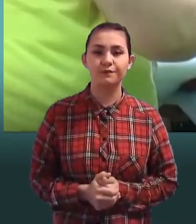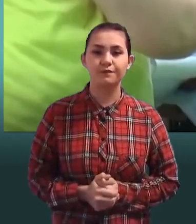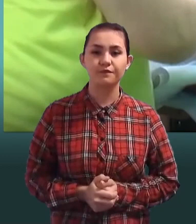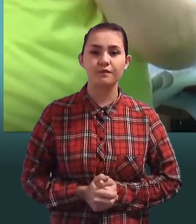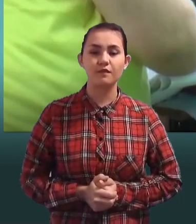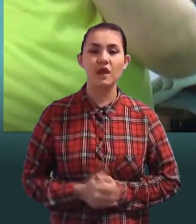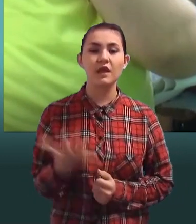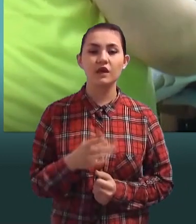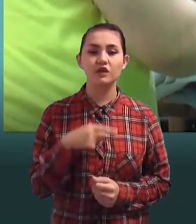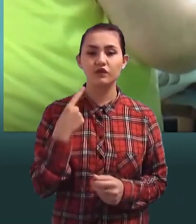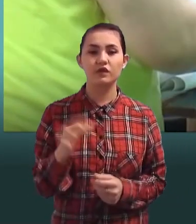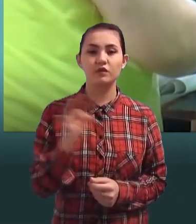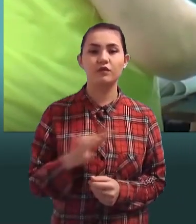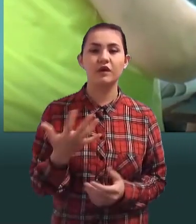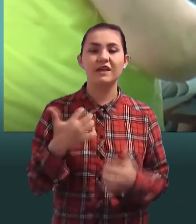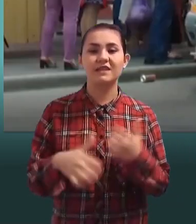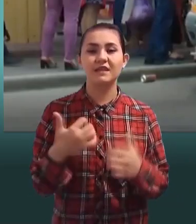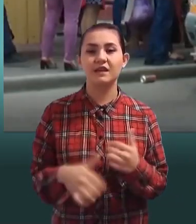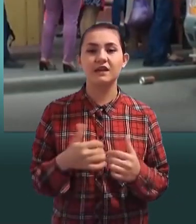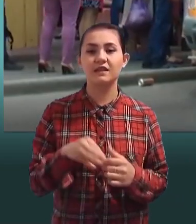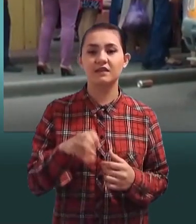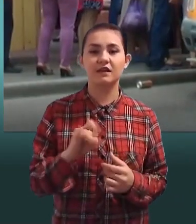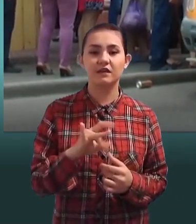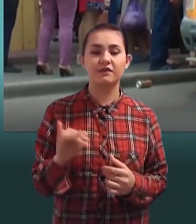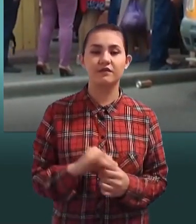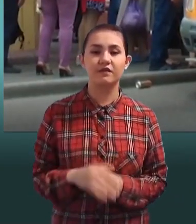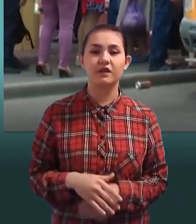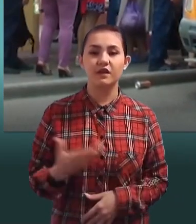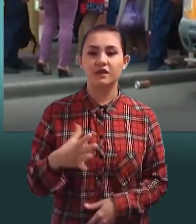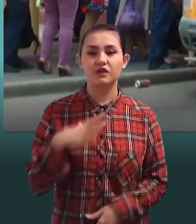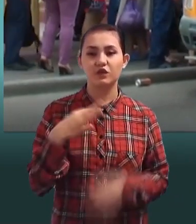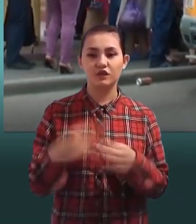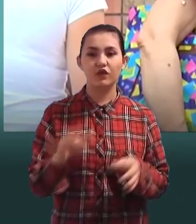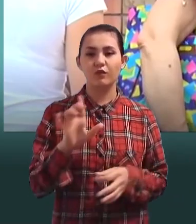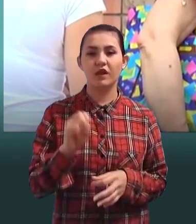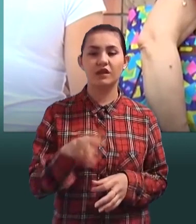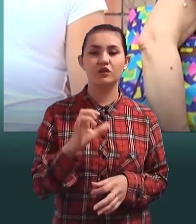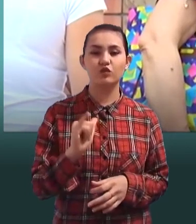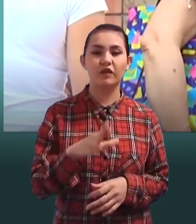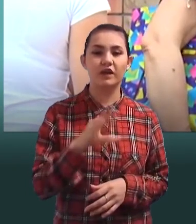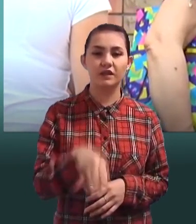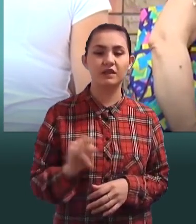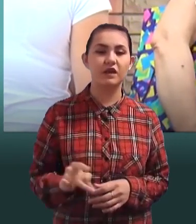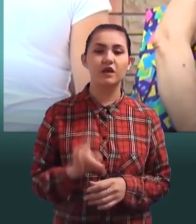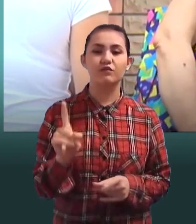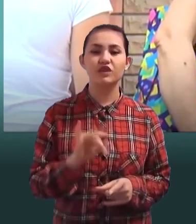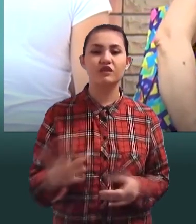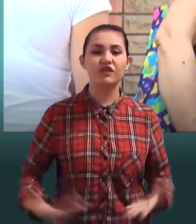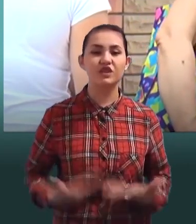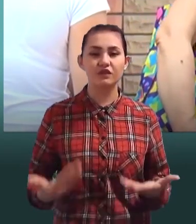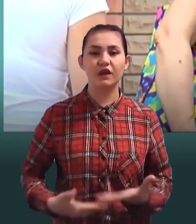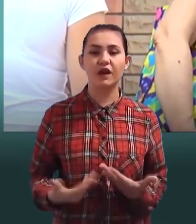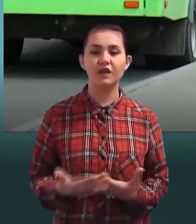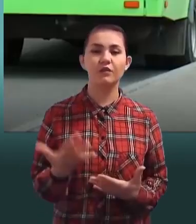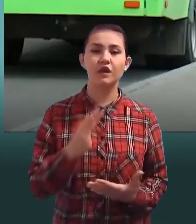Якщо говорити про якийсь середній тариф, ну ось, який би дозволив балансувати між виживанням, так, якимось